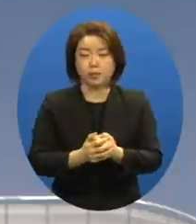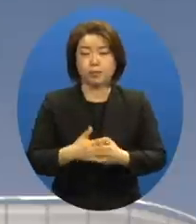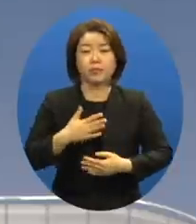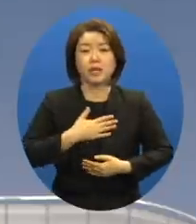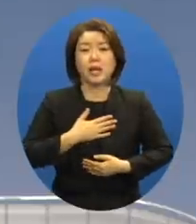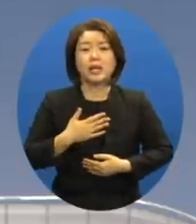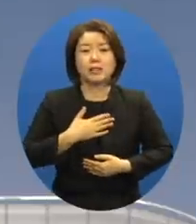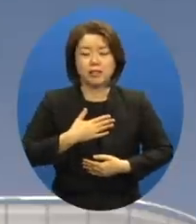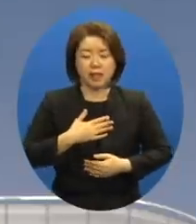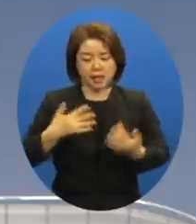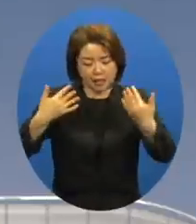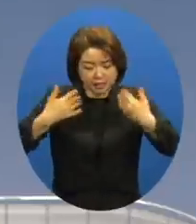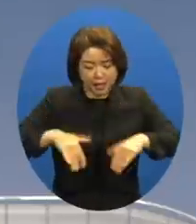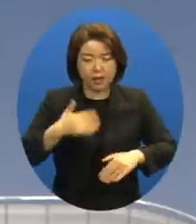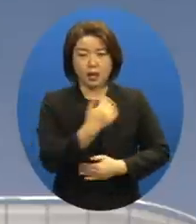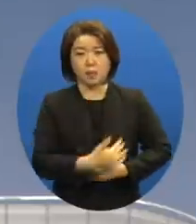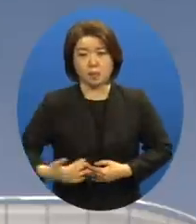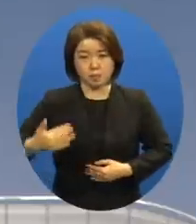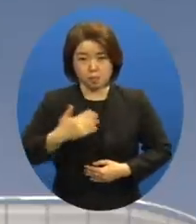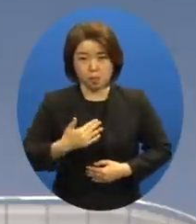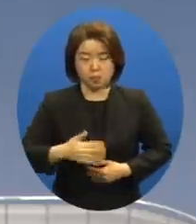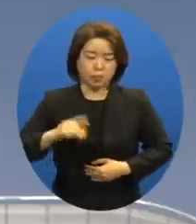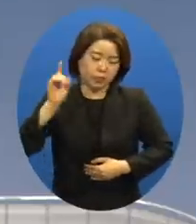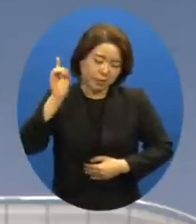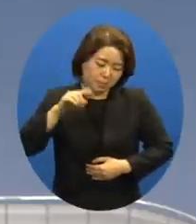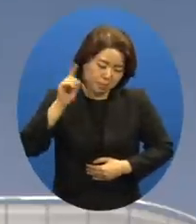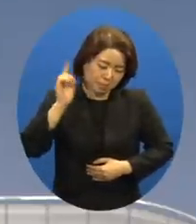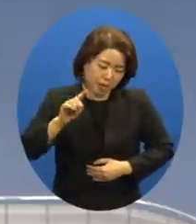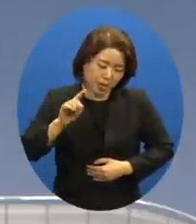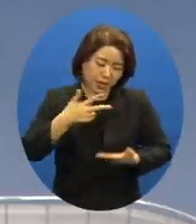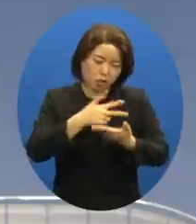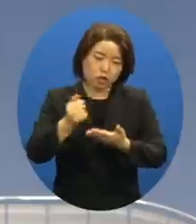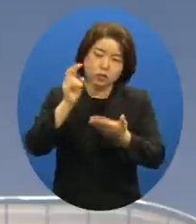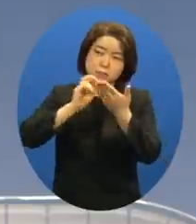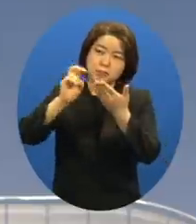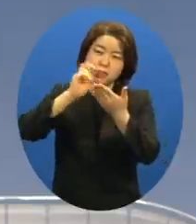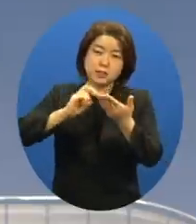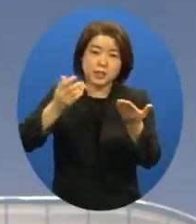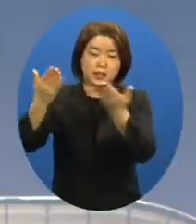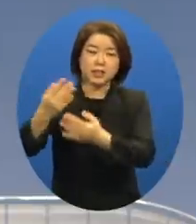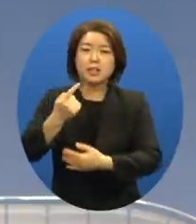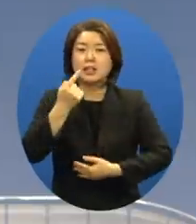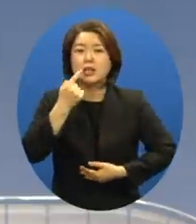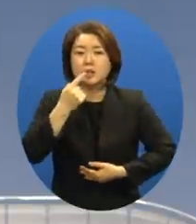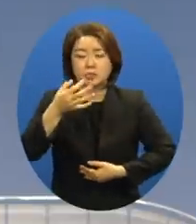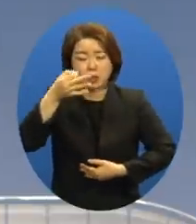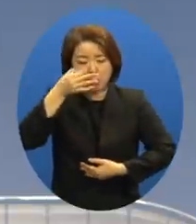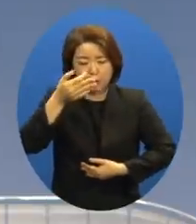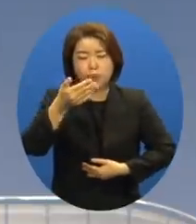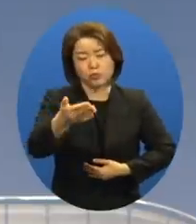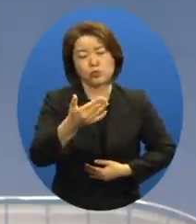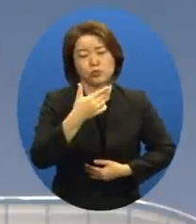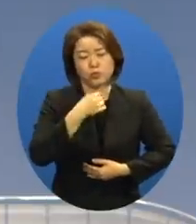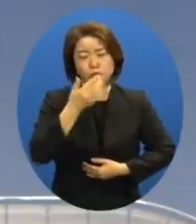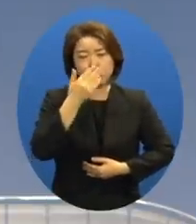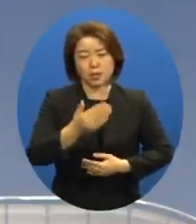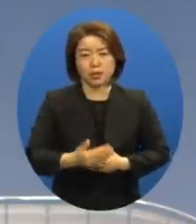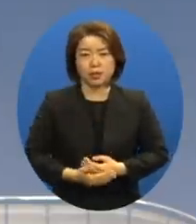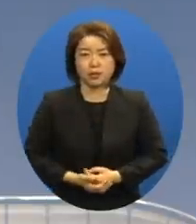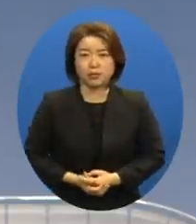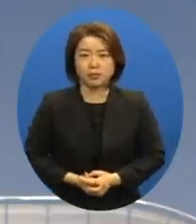나는 내 약한 육신과 날마다 주님을 찬양하는 나의 입술을 보여줄 것입니다